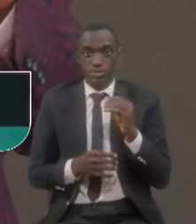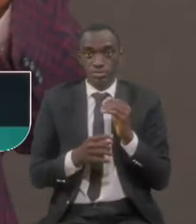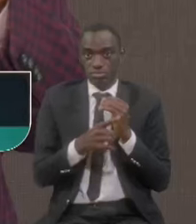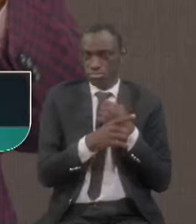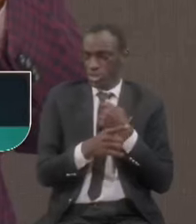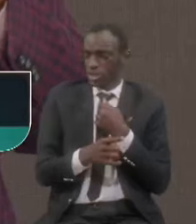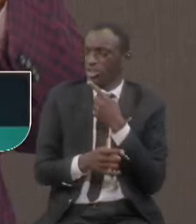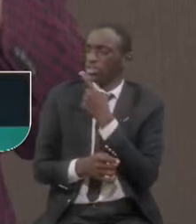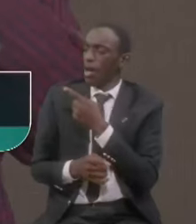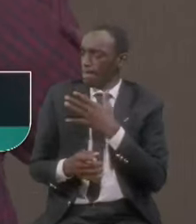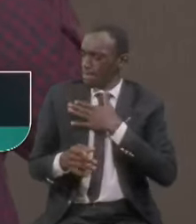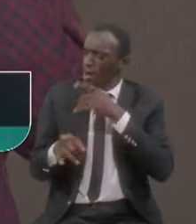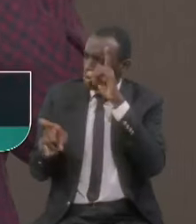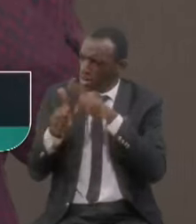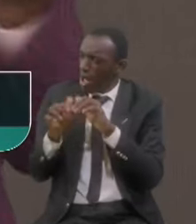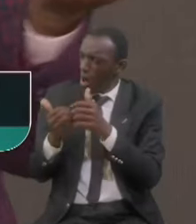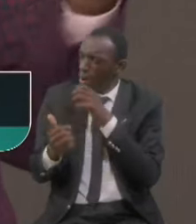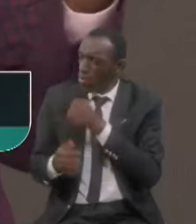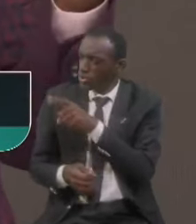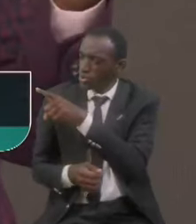soeur, quel âge as-tu?